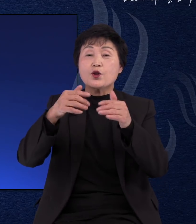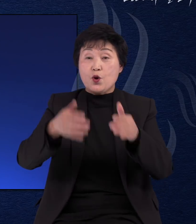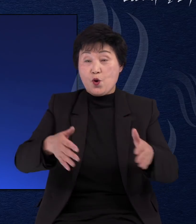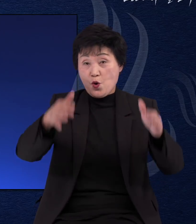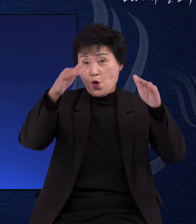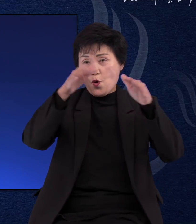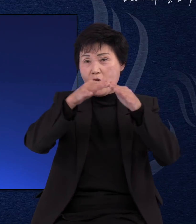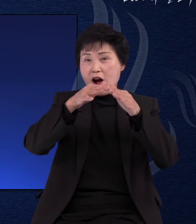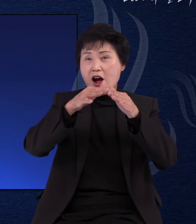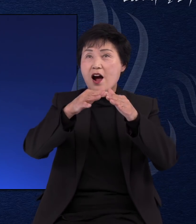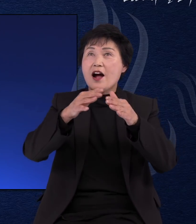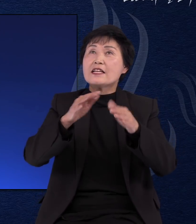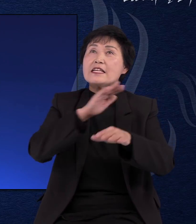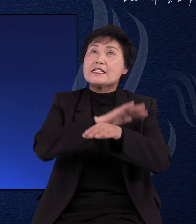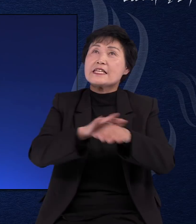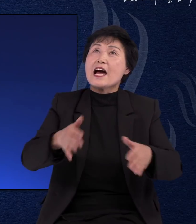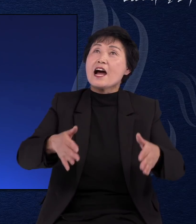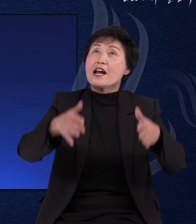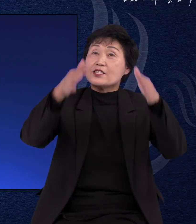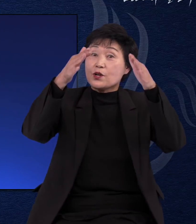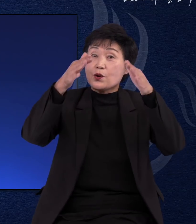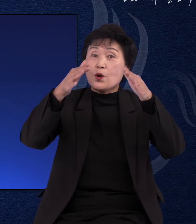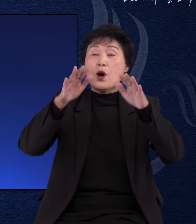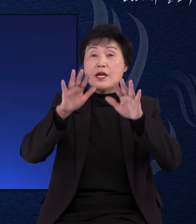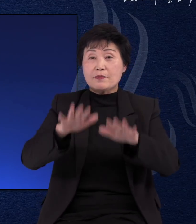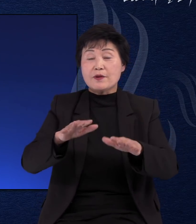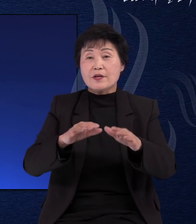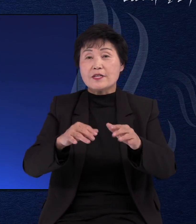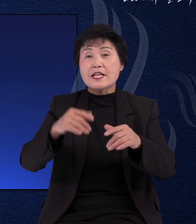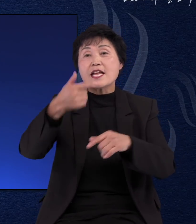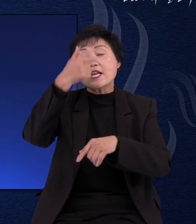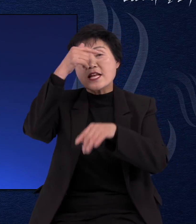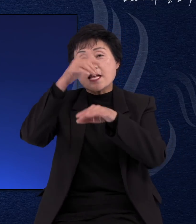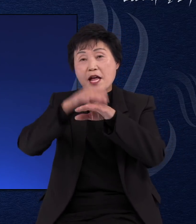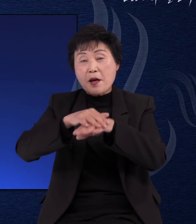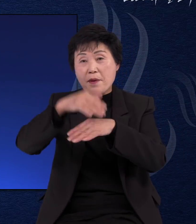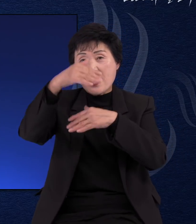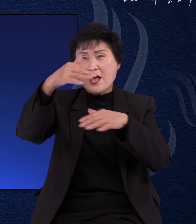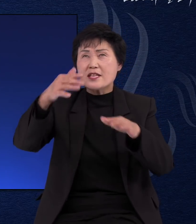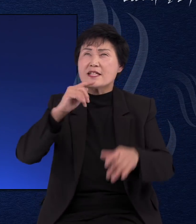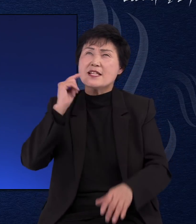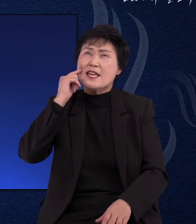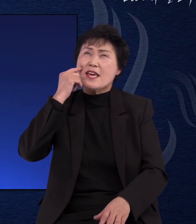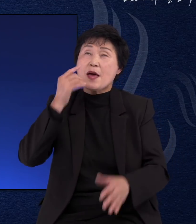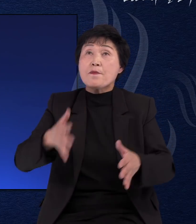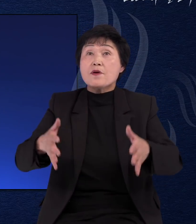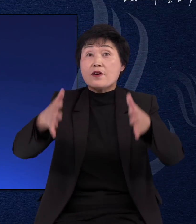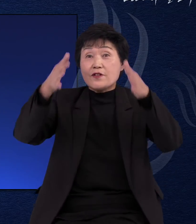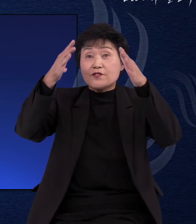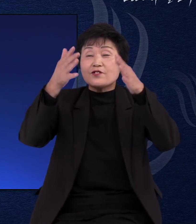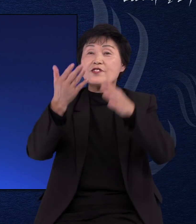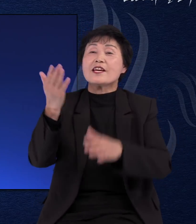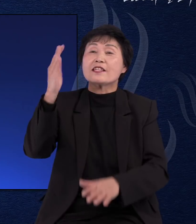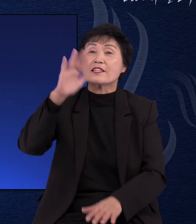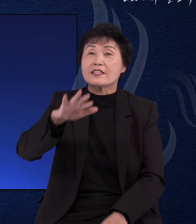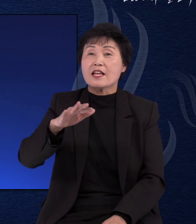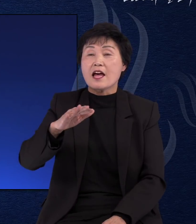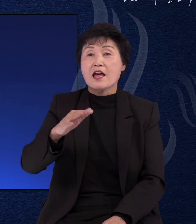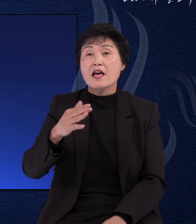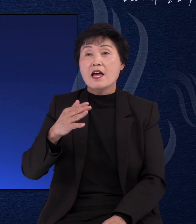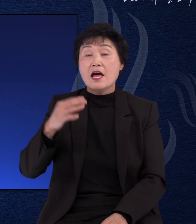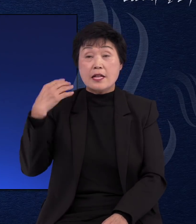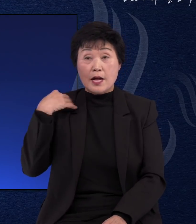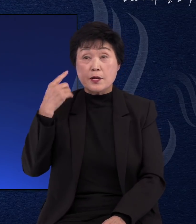있고 이번에 본당을 너무너무 이쁘게 건축을 했는데 저희 담임 목사님께서 내 사명은